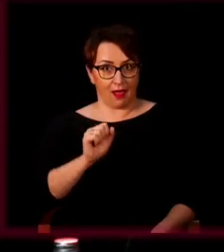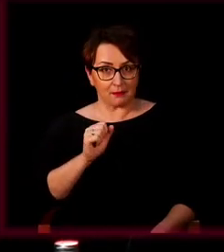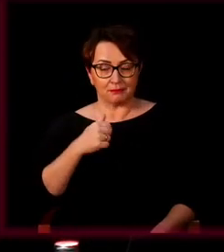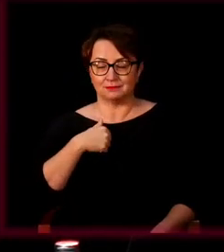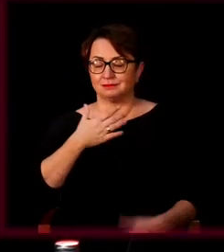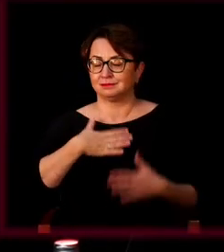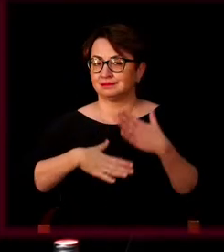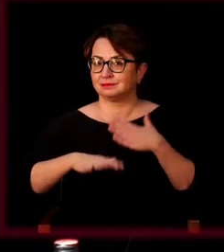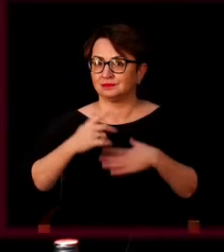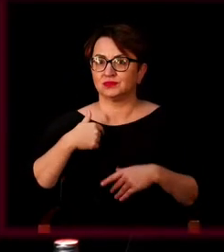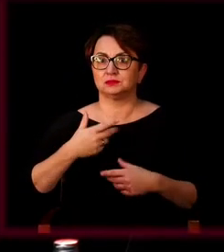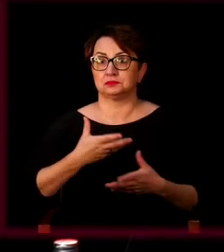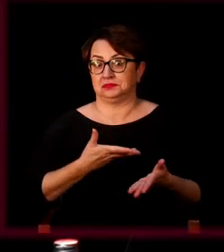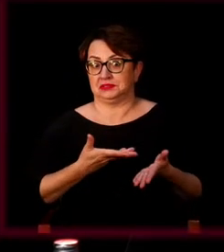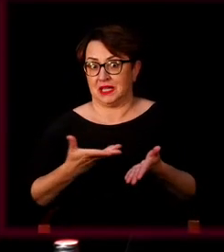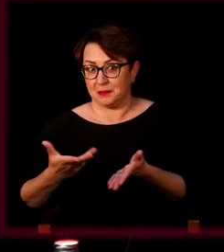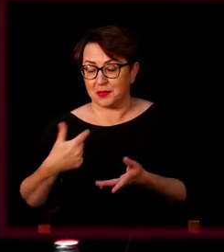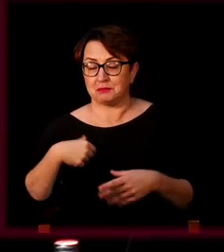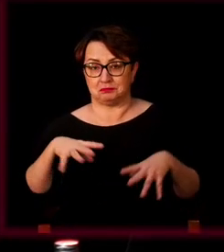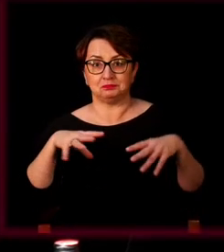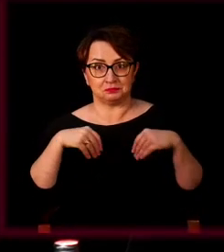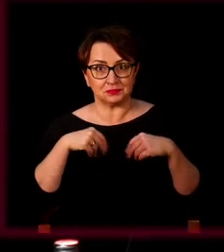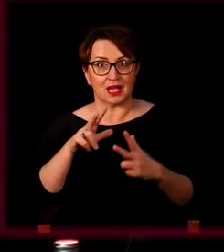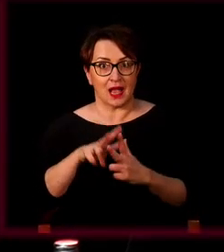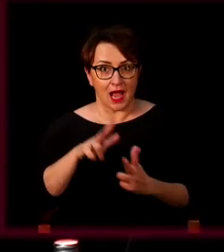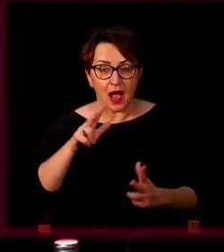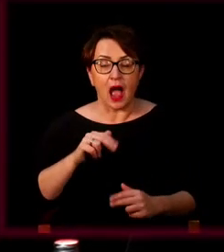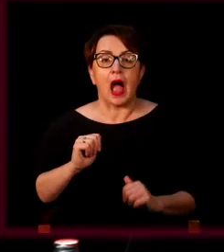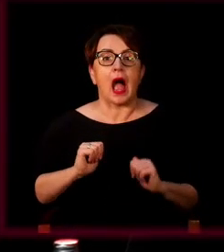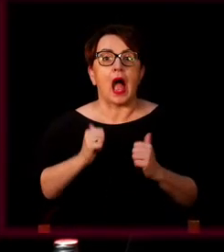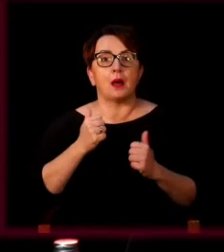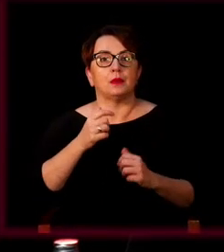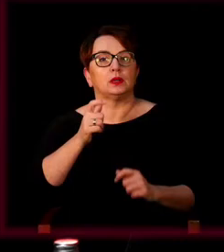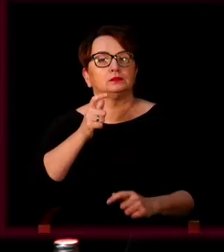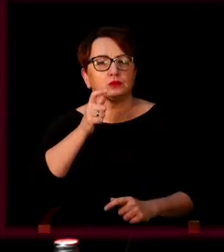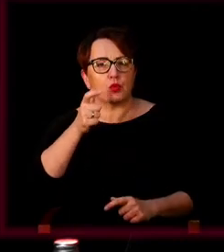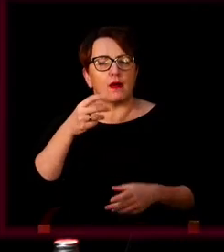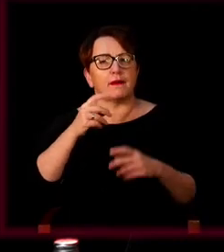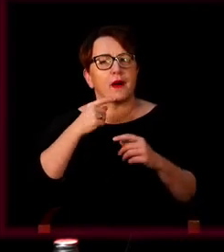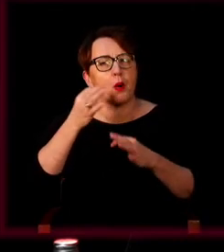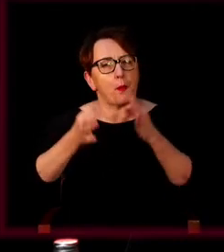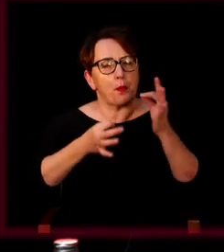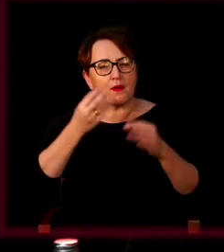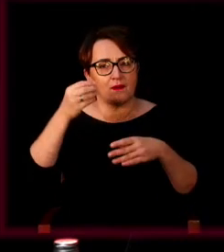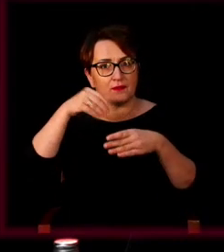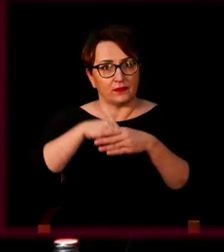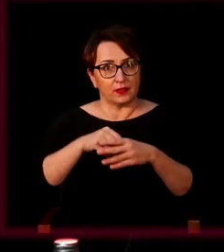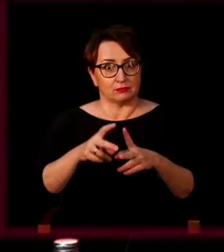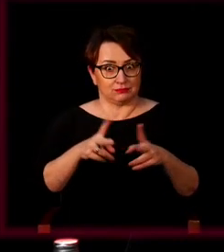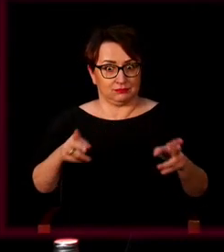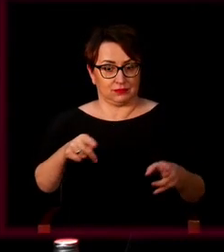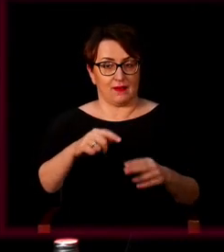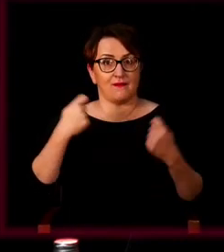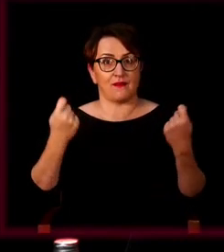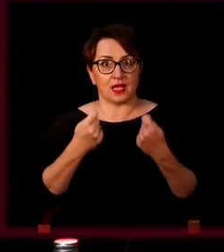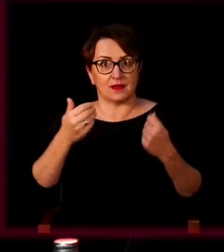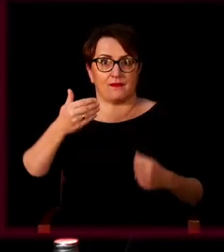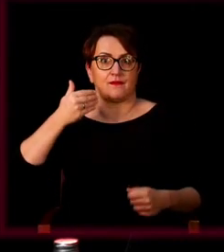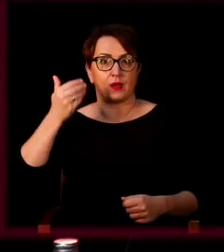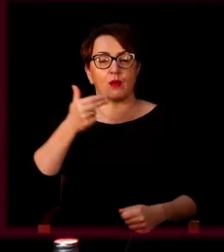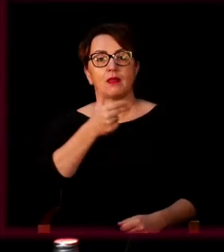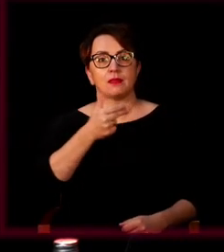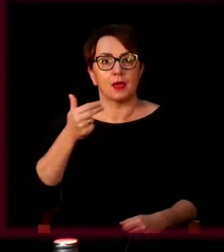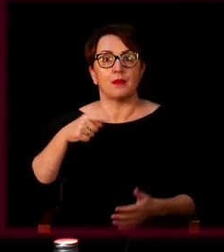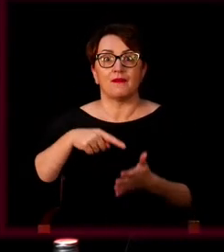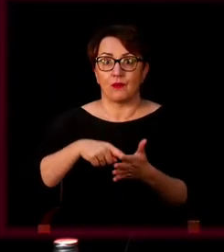i z przyjemnością przyjąłem zaproszenie, żeby wygłosić w ramach tej edycji festiwalu wykład